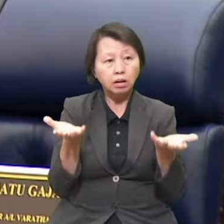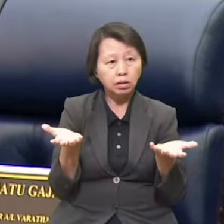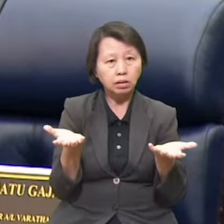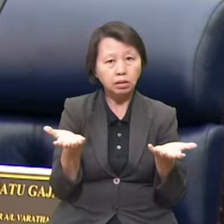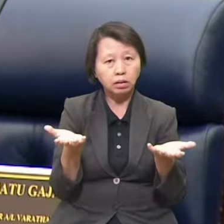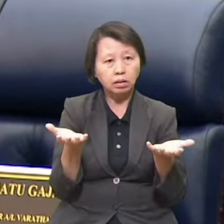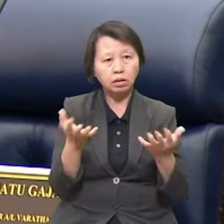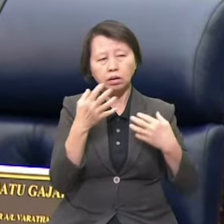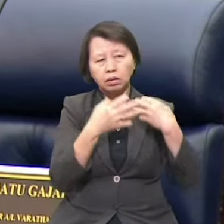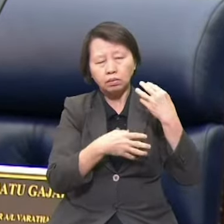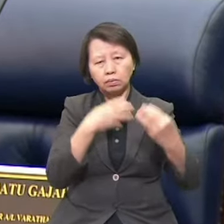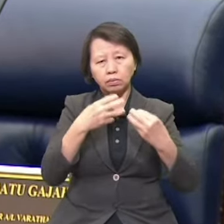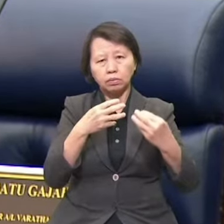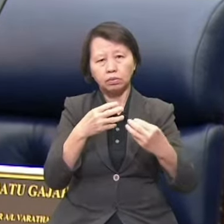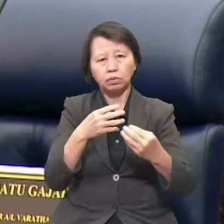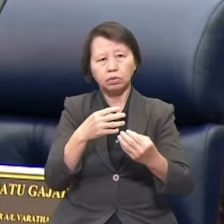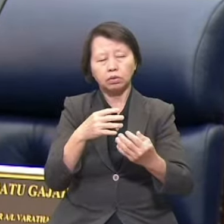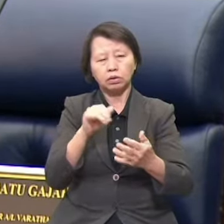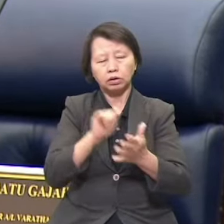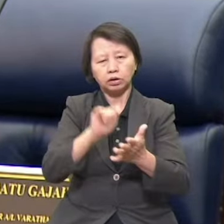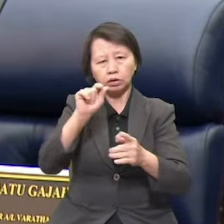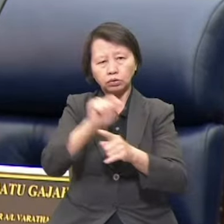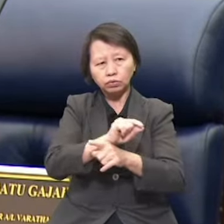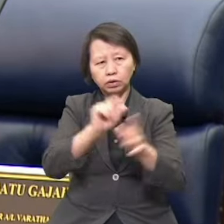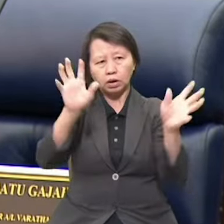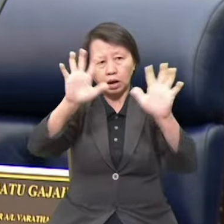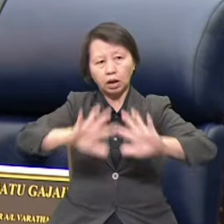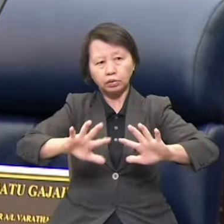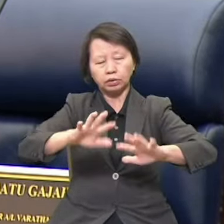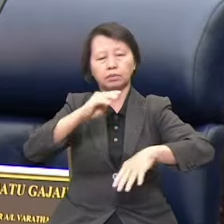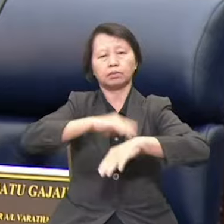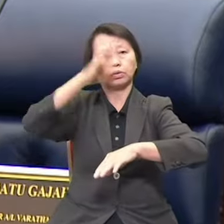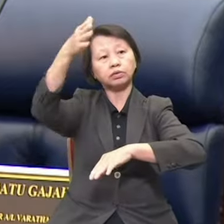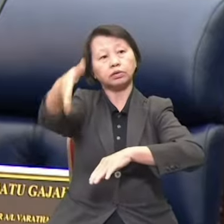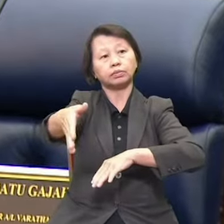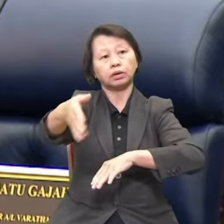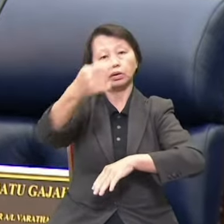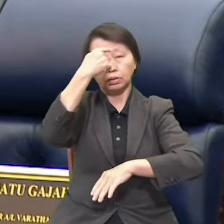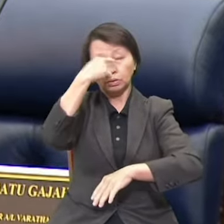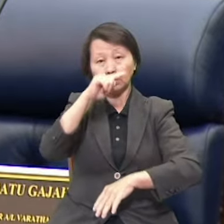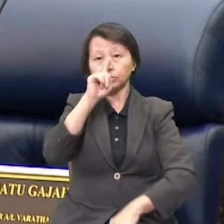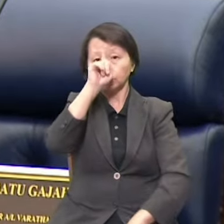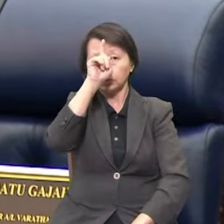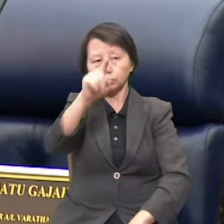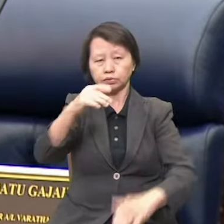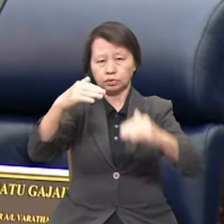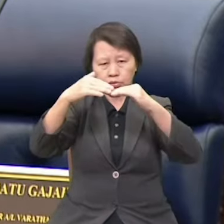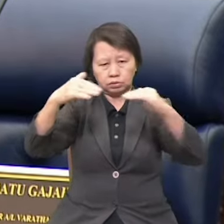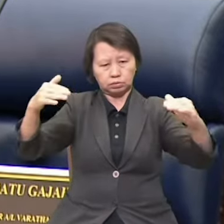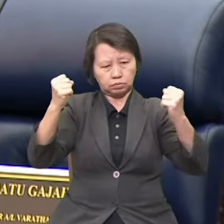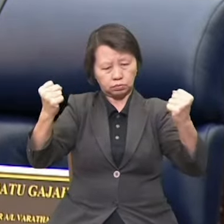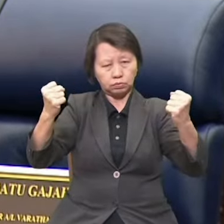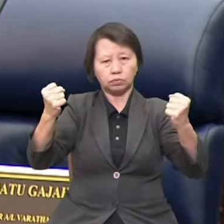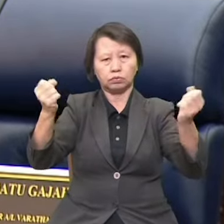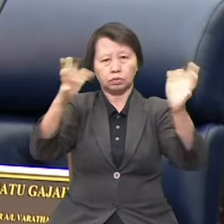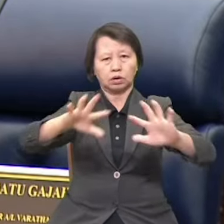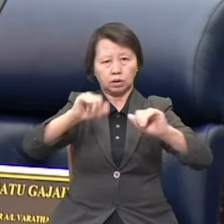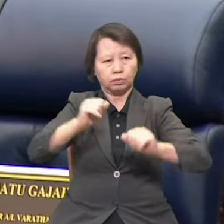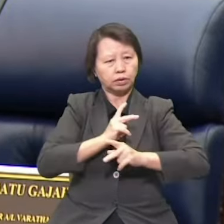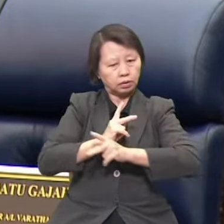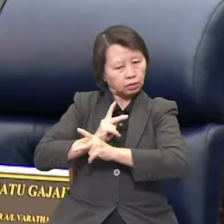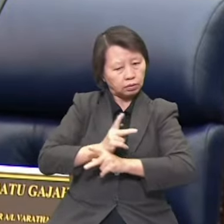menteriakahal komp yang digunakanle Asan di masa pastikan kestabilan Asean itu dapat